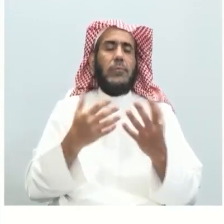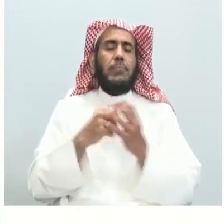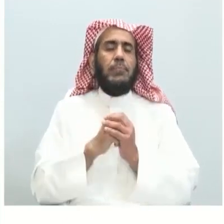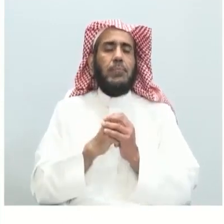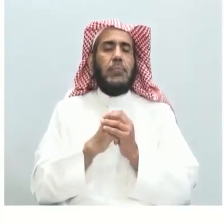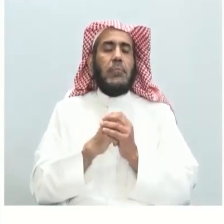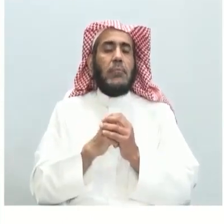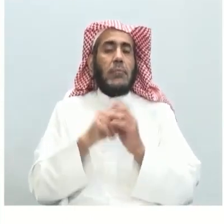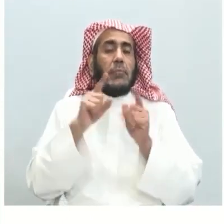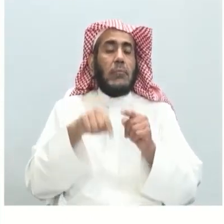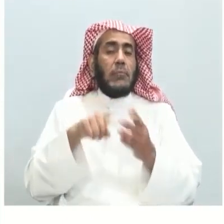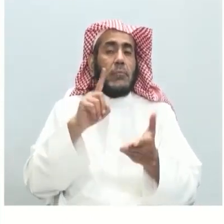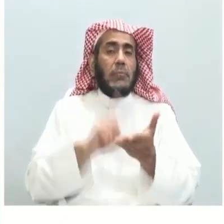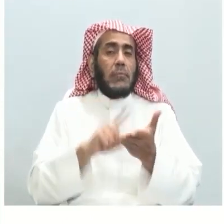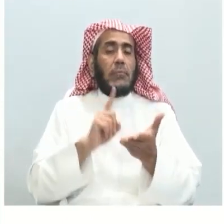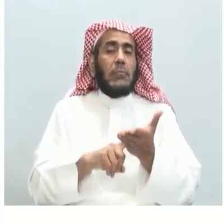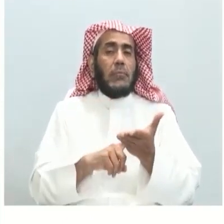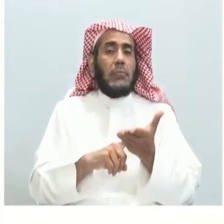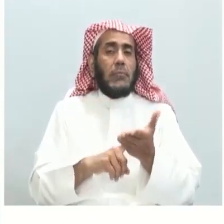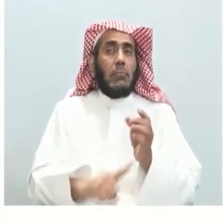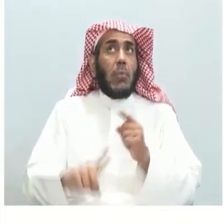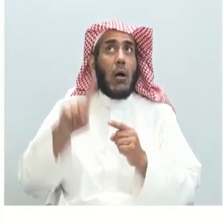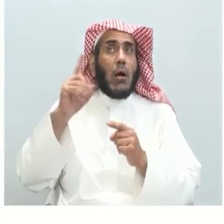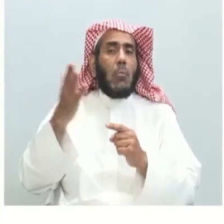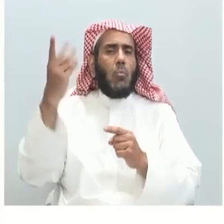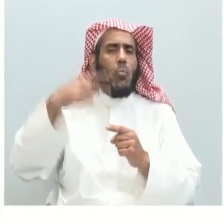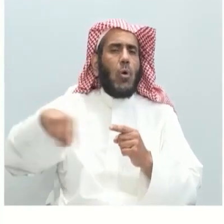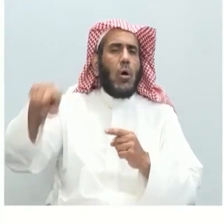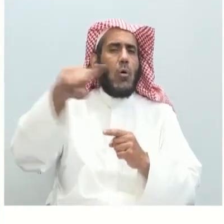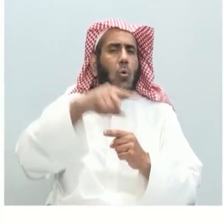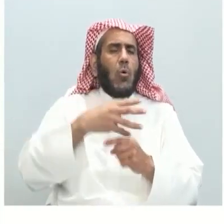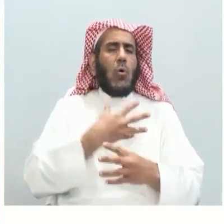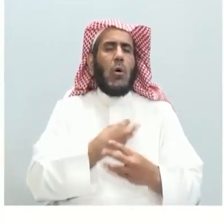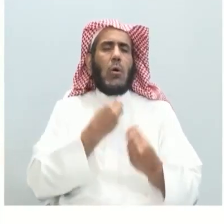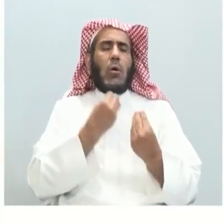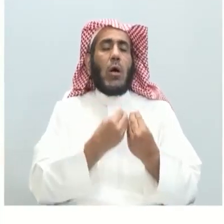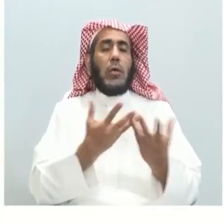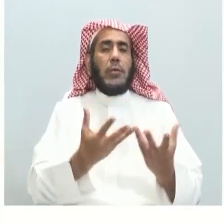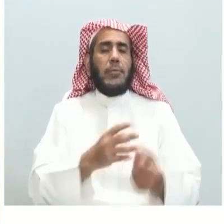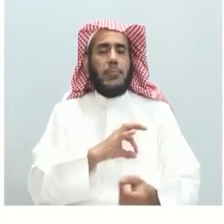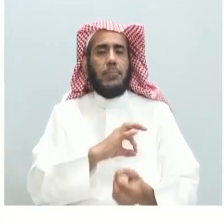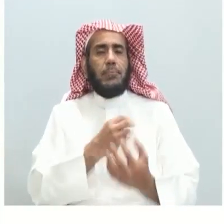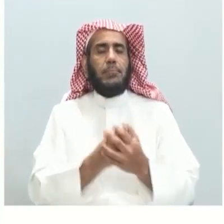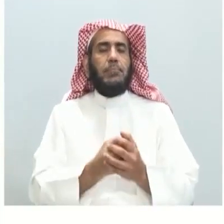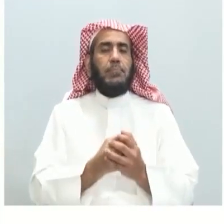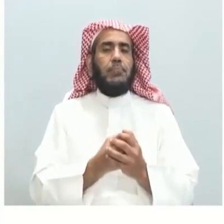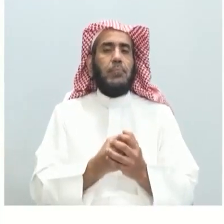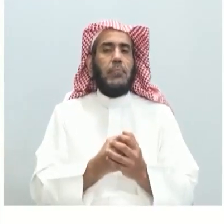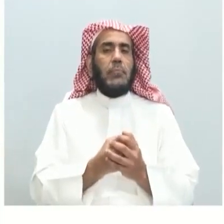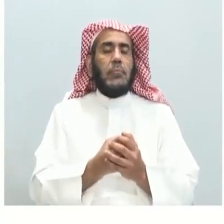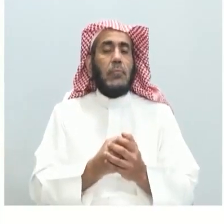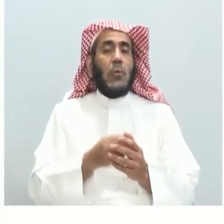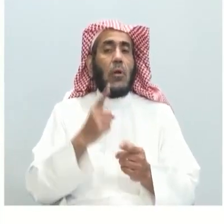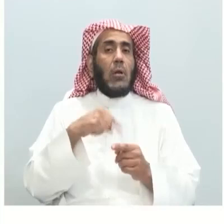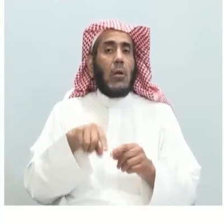الانفس ان ان ربكم لرؤوف رحيم